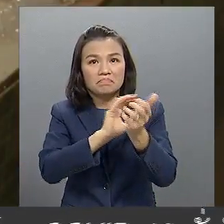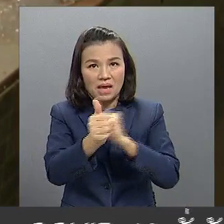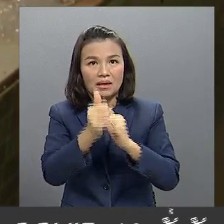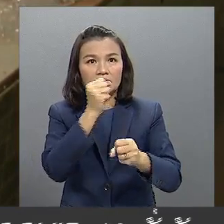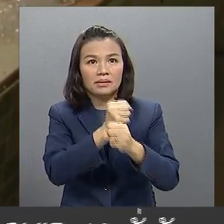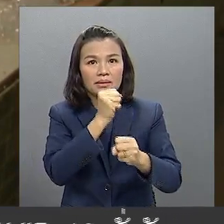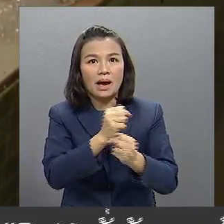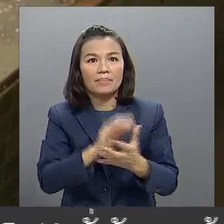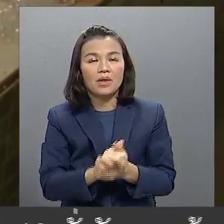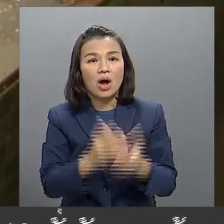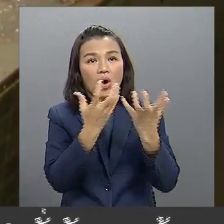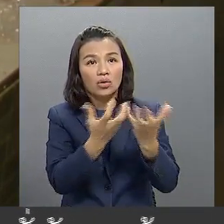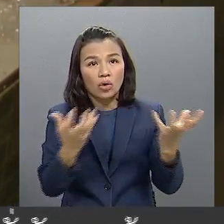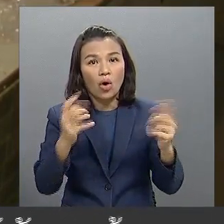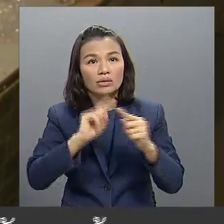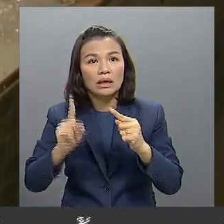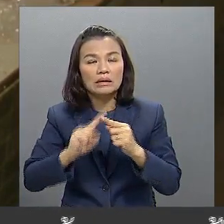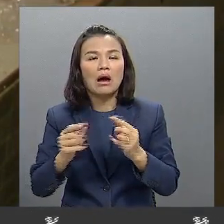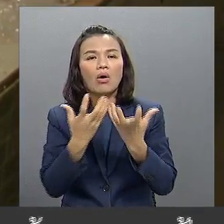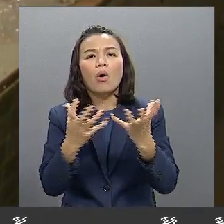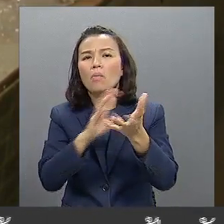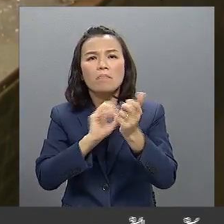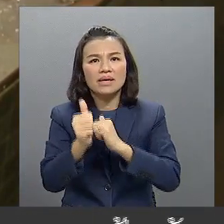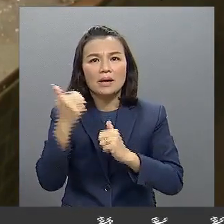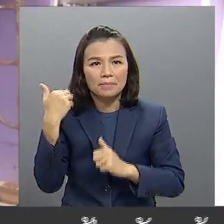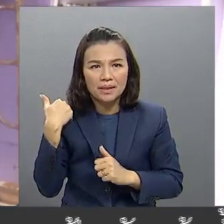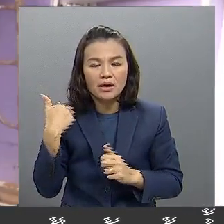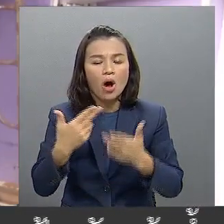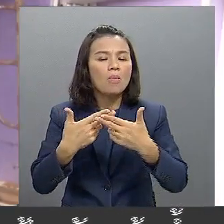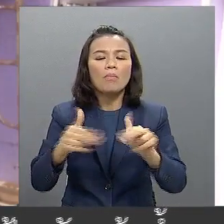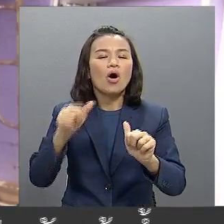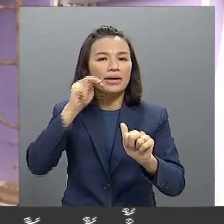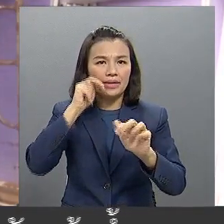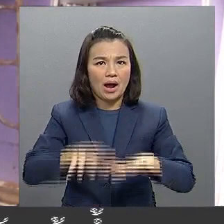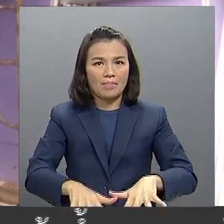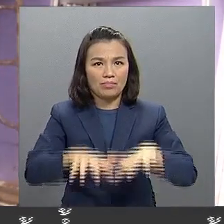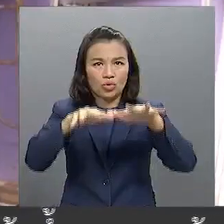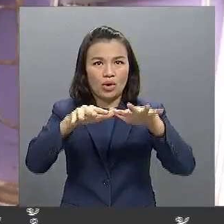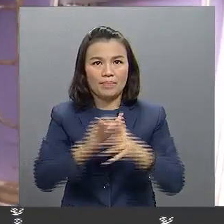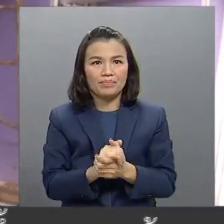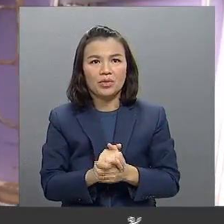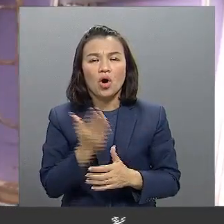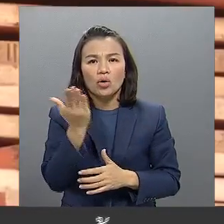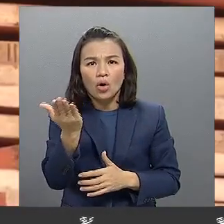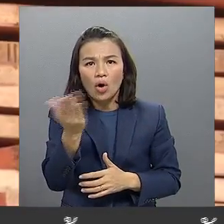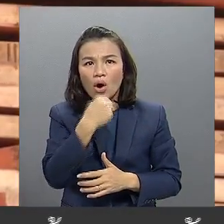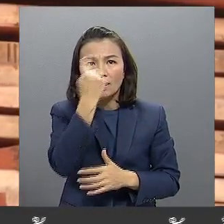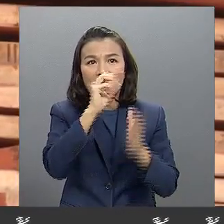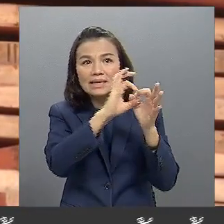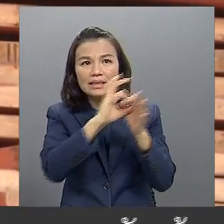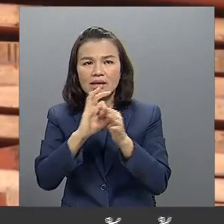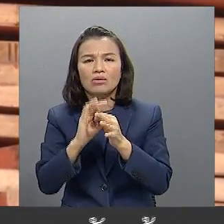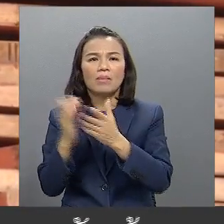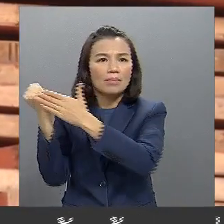ำนวยความสะดวกบางอย่างก็ขนย้ายไม่ทันจึงจำใจให้จมไปกับน้ำและก็อยากให้ผู้ที่เกี่ยวข้องเข้ามาช่วยเหลือตามความเสียหายจริง